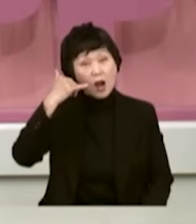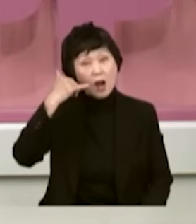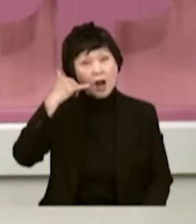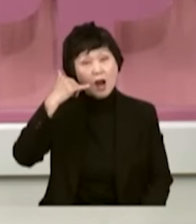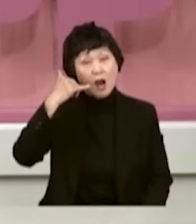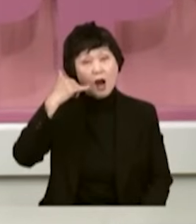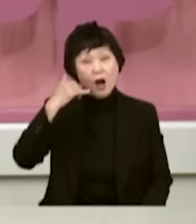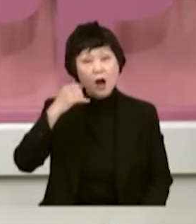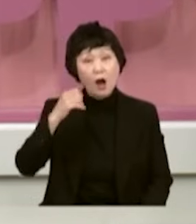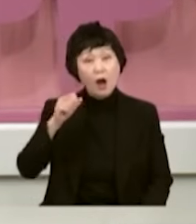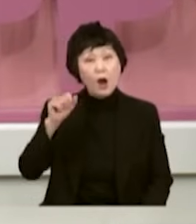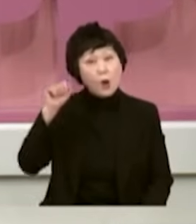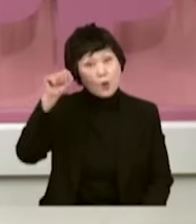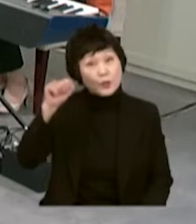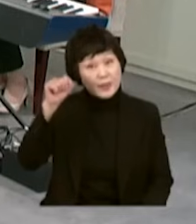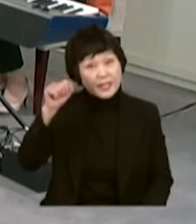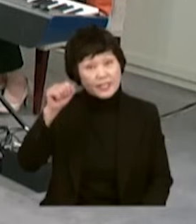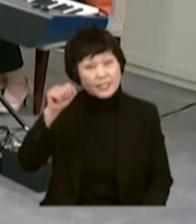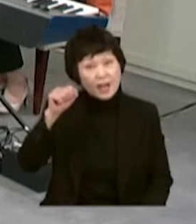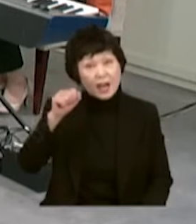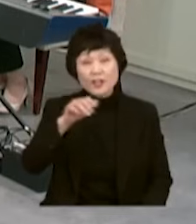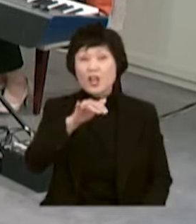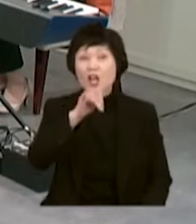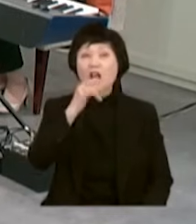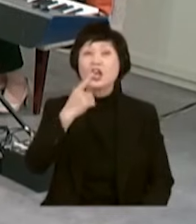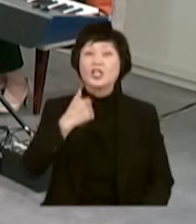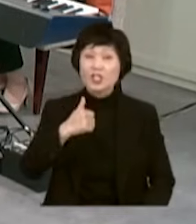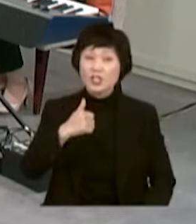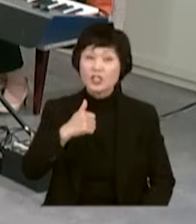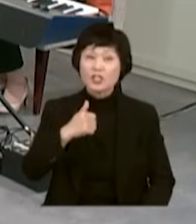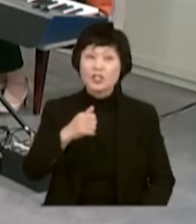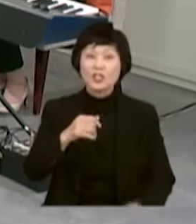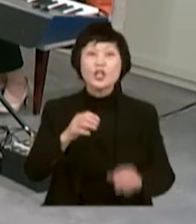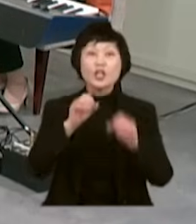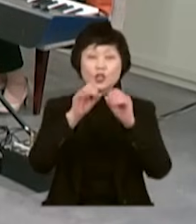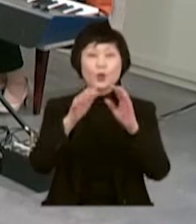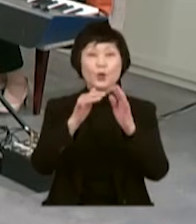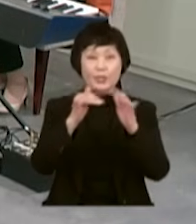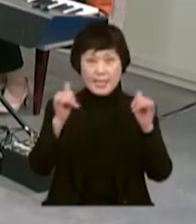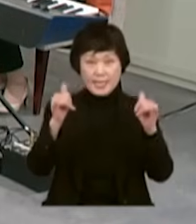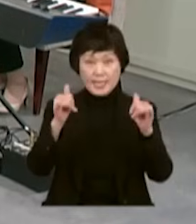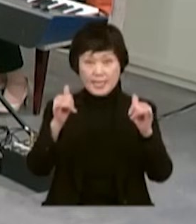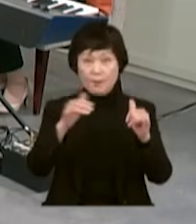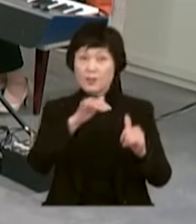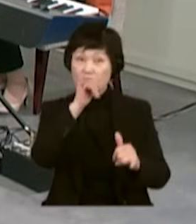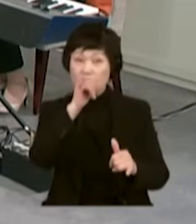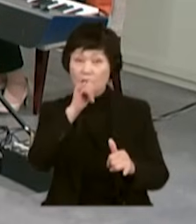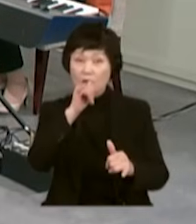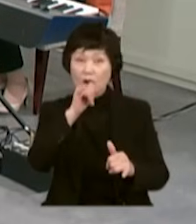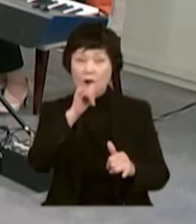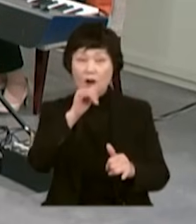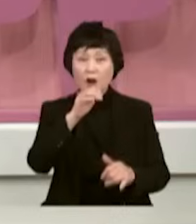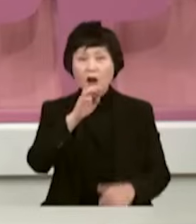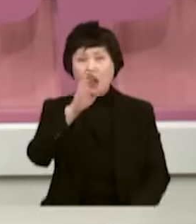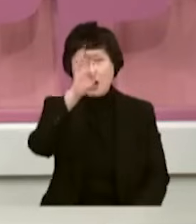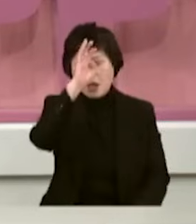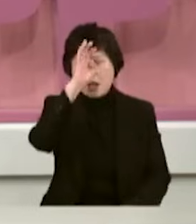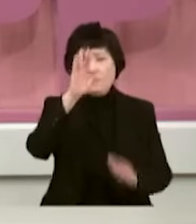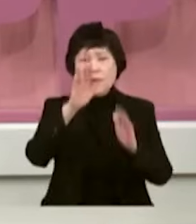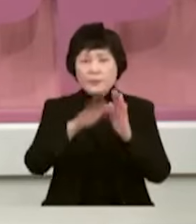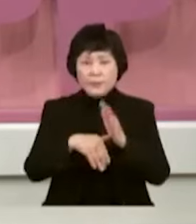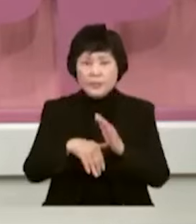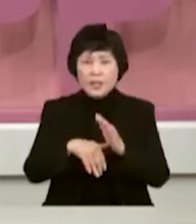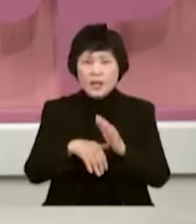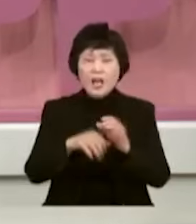우즈베키스탄에 가셨던 김을규 목사님 분이 그때 뵀잖아요. 선교 갔다 오신. IMF가 와가지고